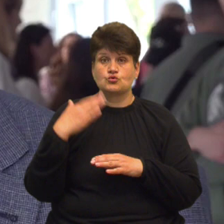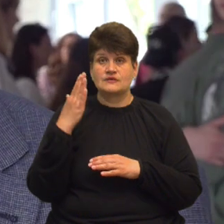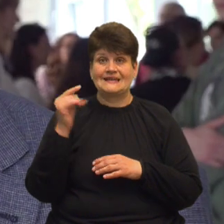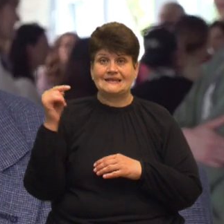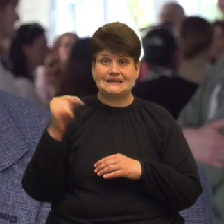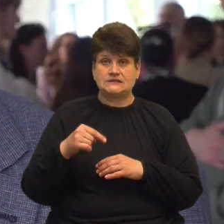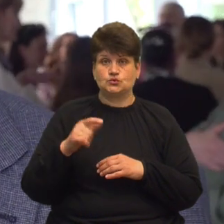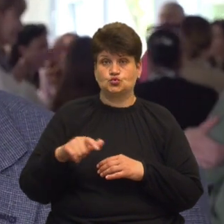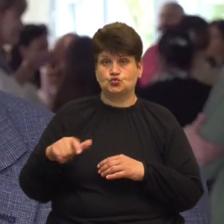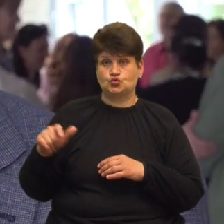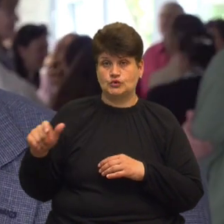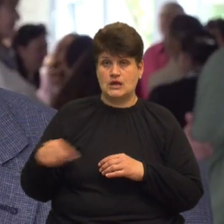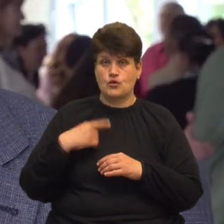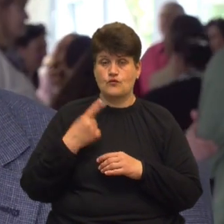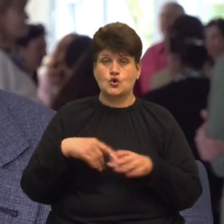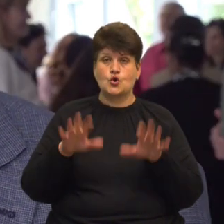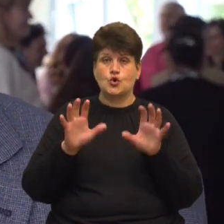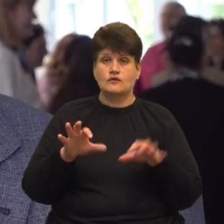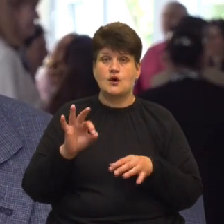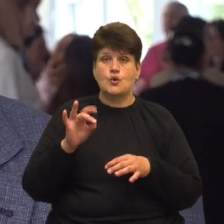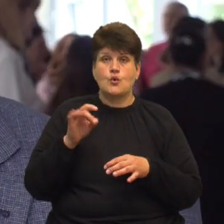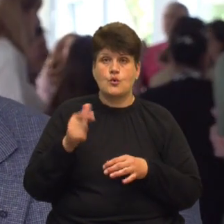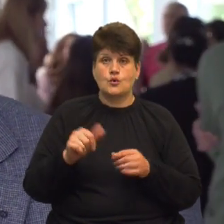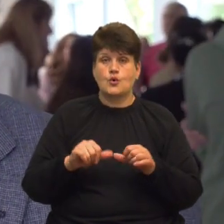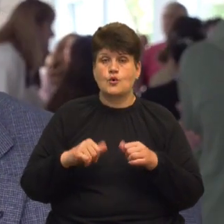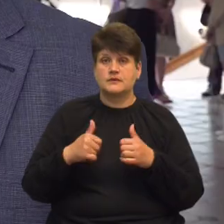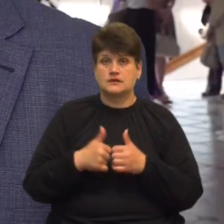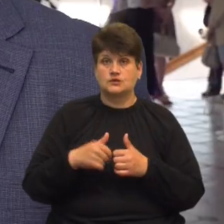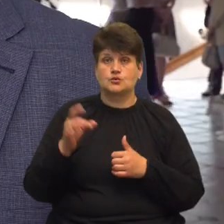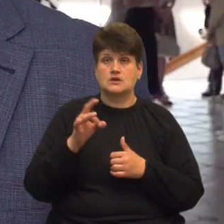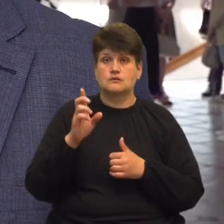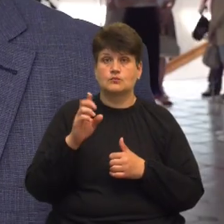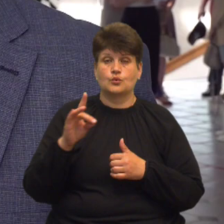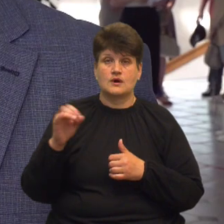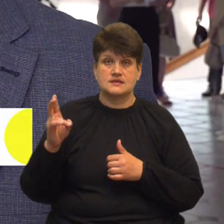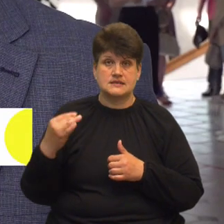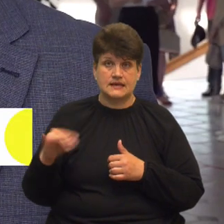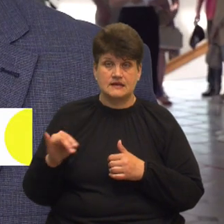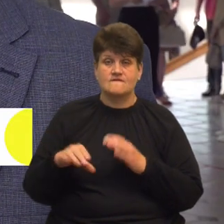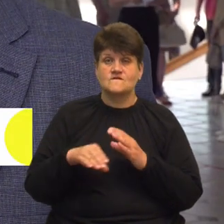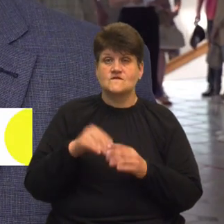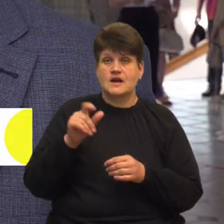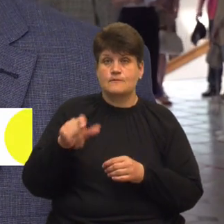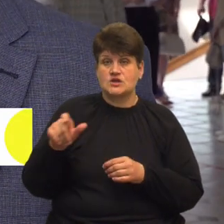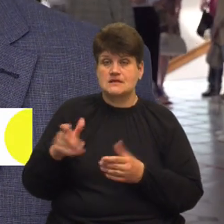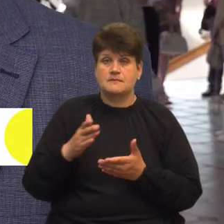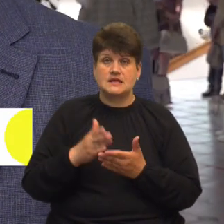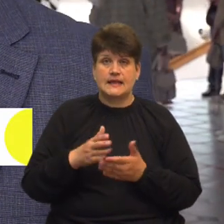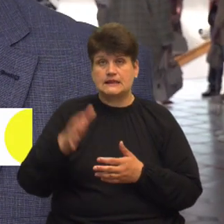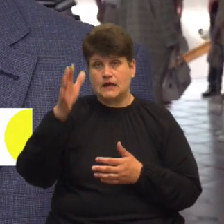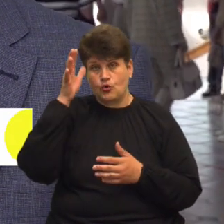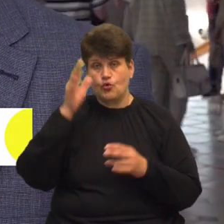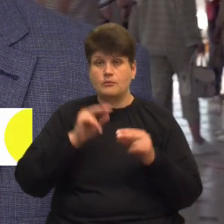голова організаційного комітету з проведення виборів ректора Руслан Бруханський. Виборцями є наукові, науково-педагогічні та